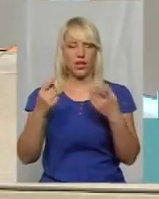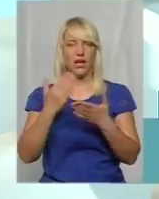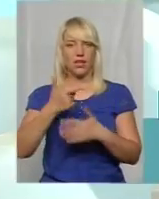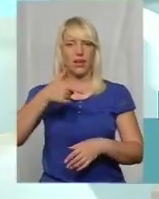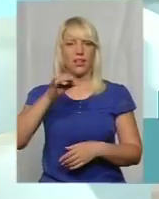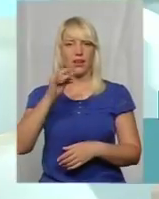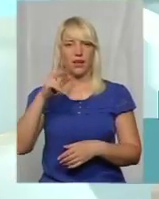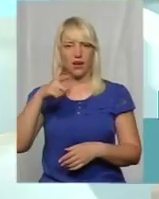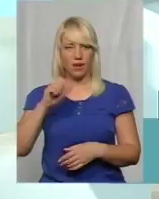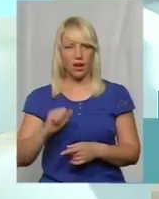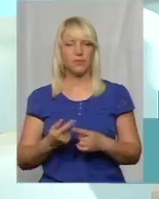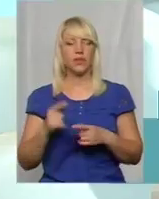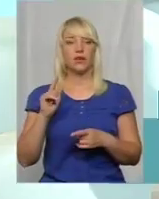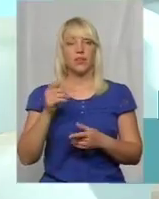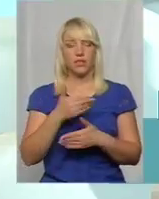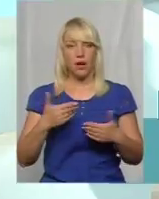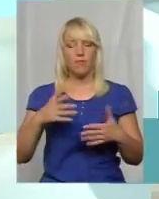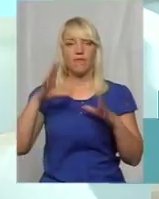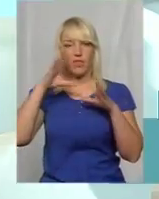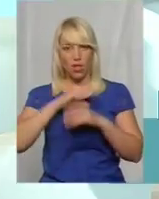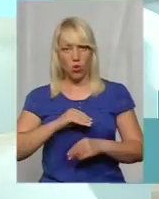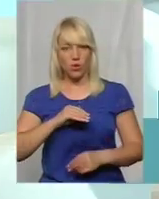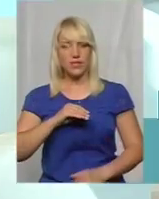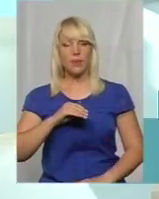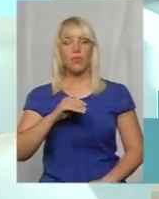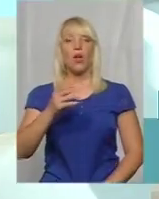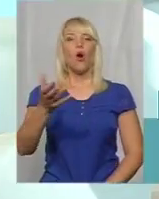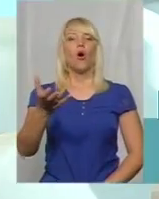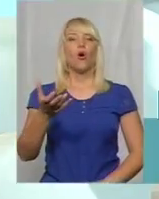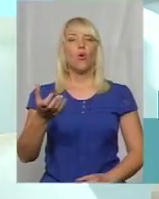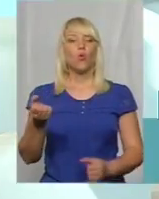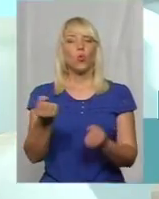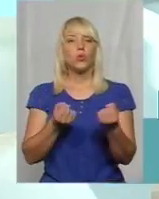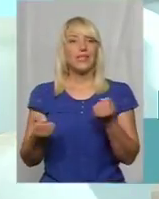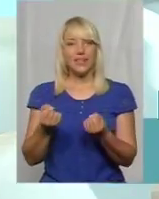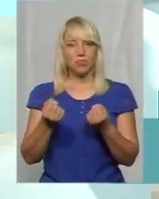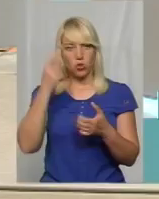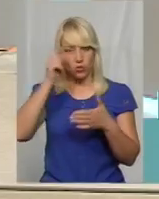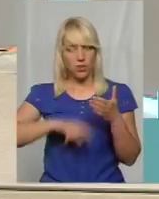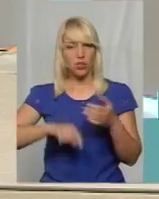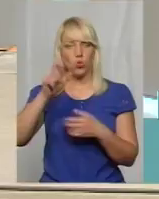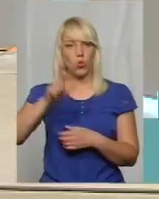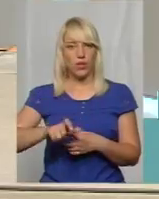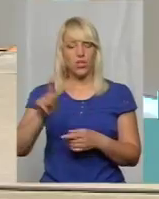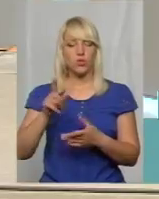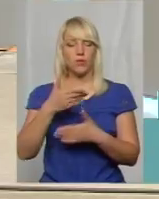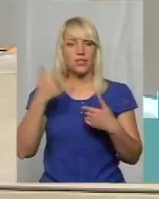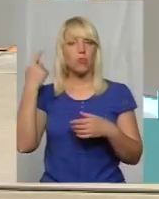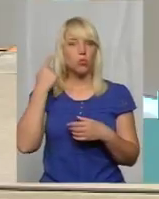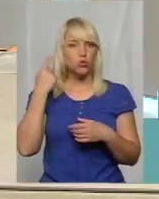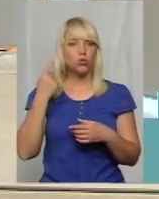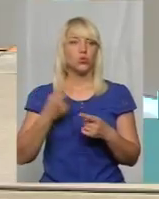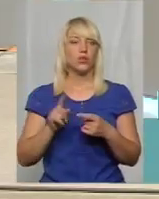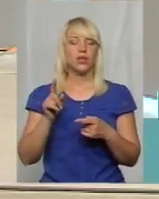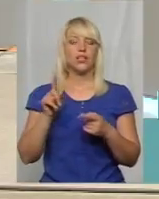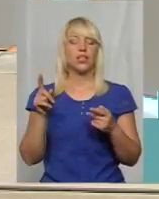таємницею, нам досяглося все-таки отримати довіру людей, да, щоб нас почули і вище, які